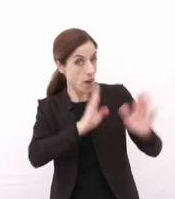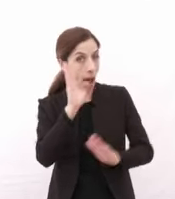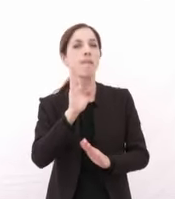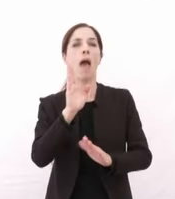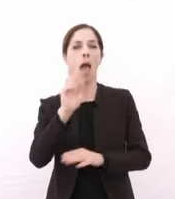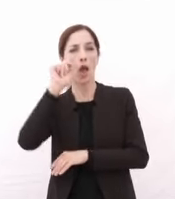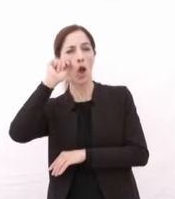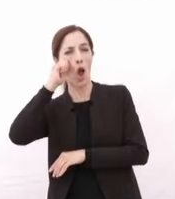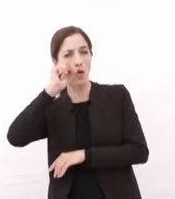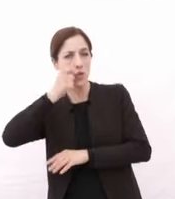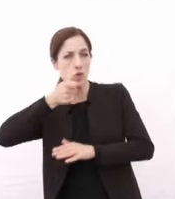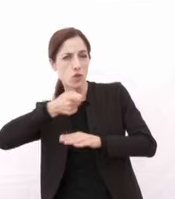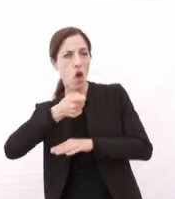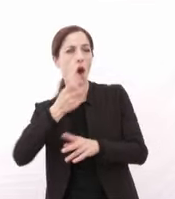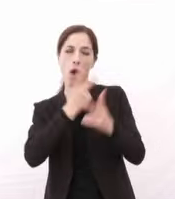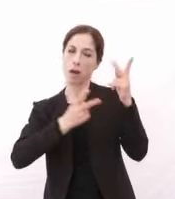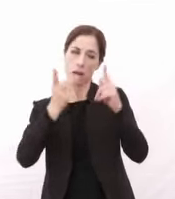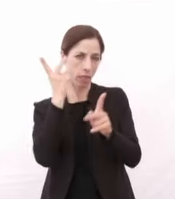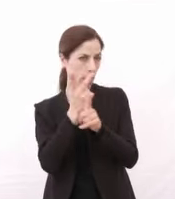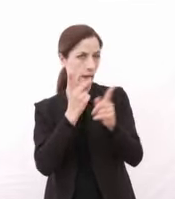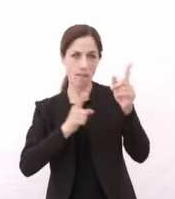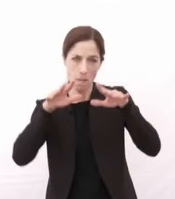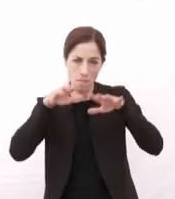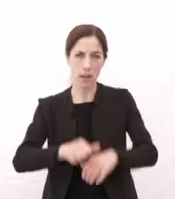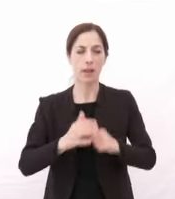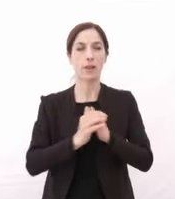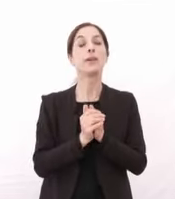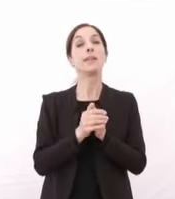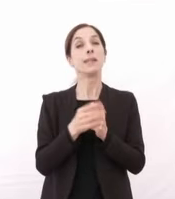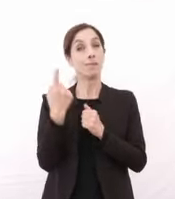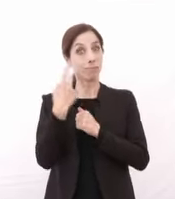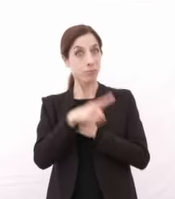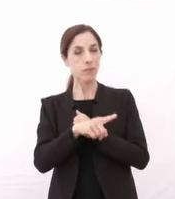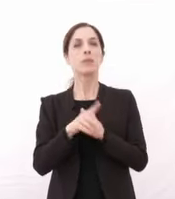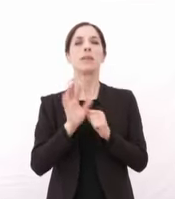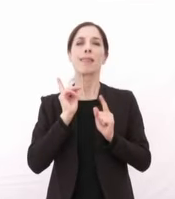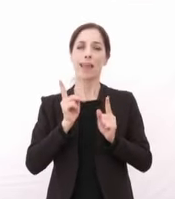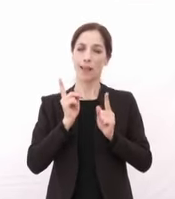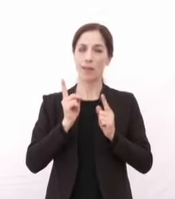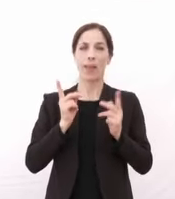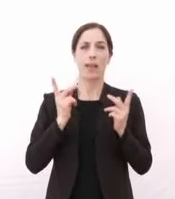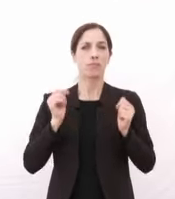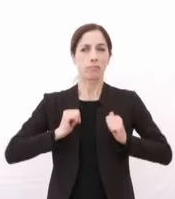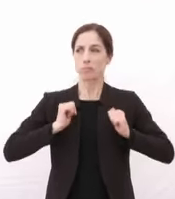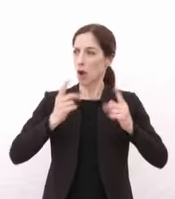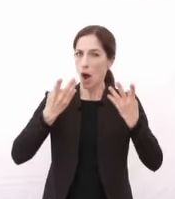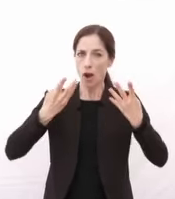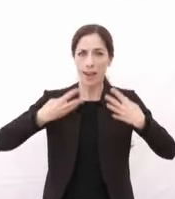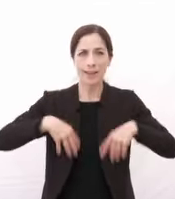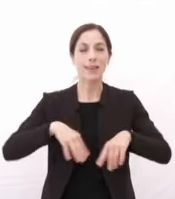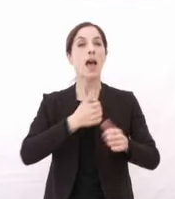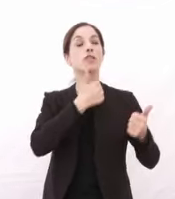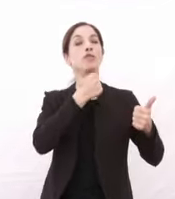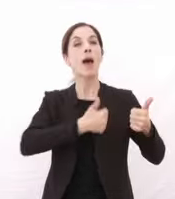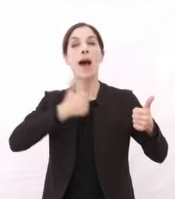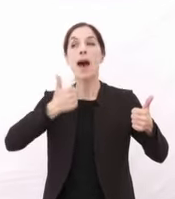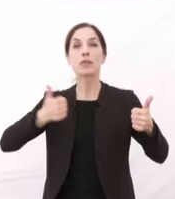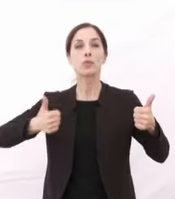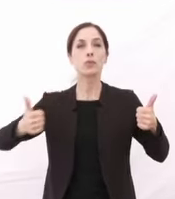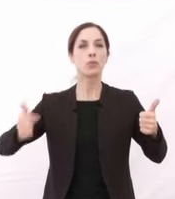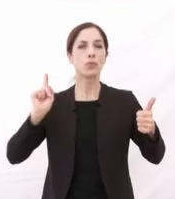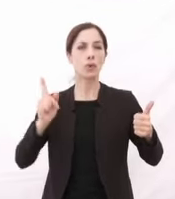si combatte con la legalità organizzata che va praticata e vissuta da tutti, ciascuno in relazione alle